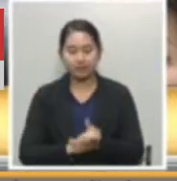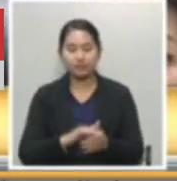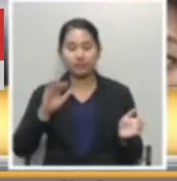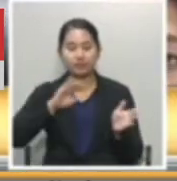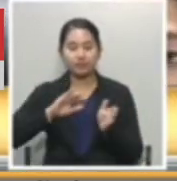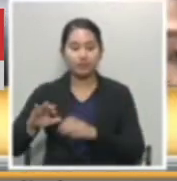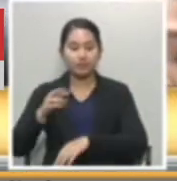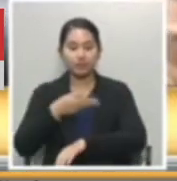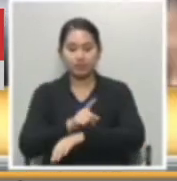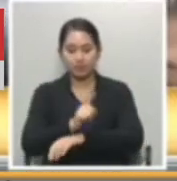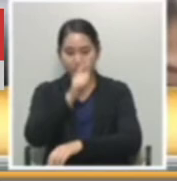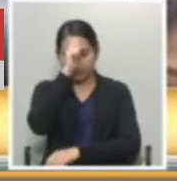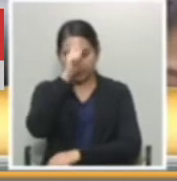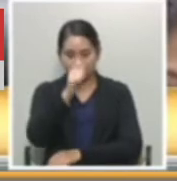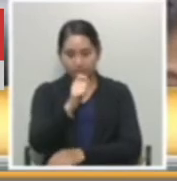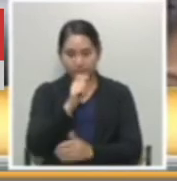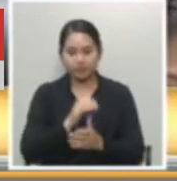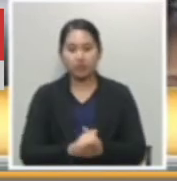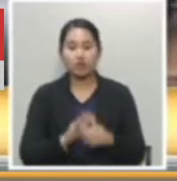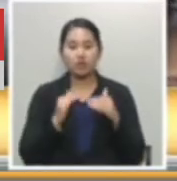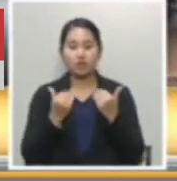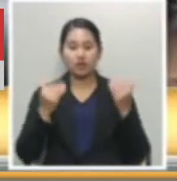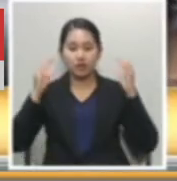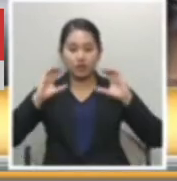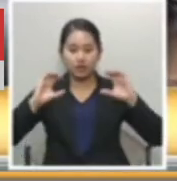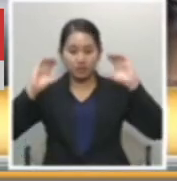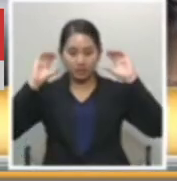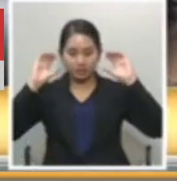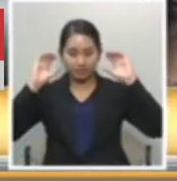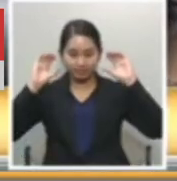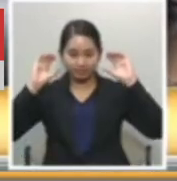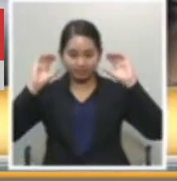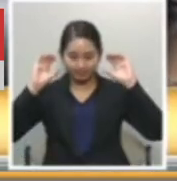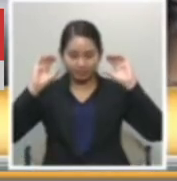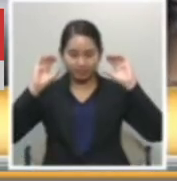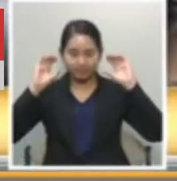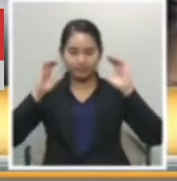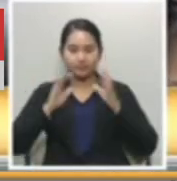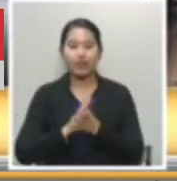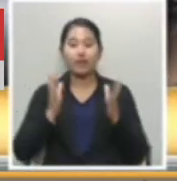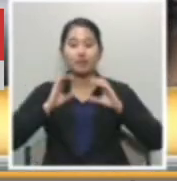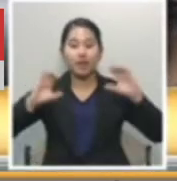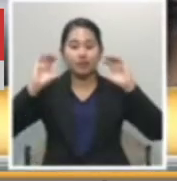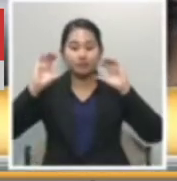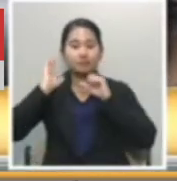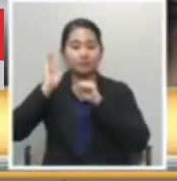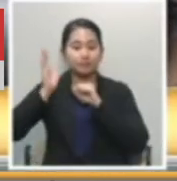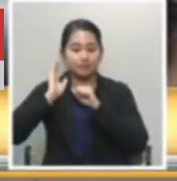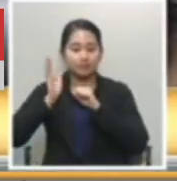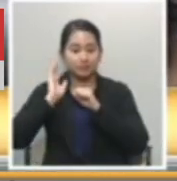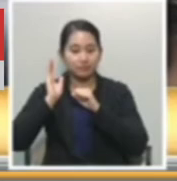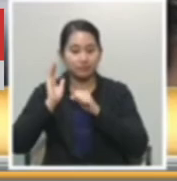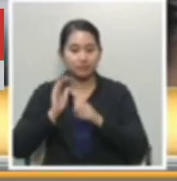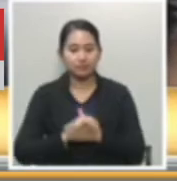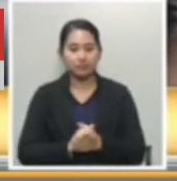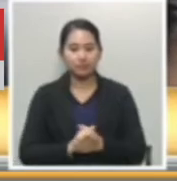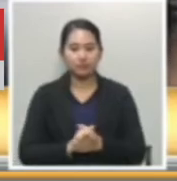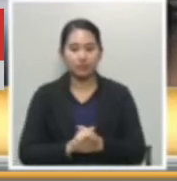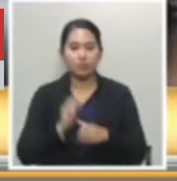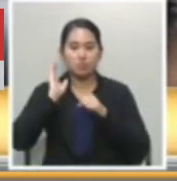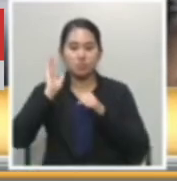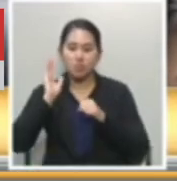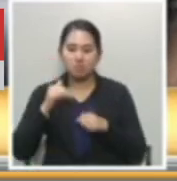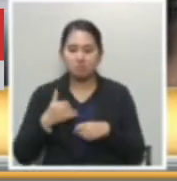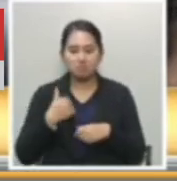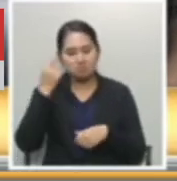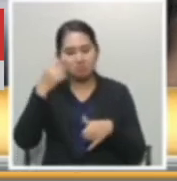ธานที่เคารพครับรัฐบาลเพิ่งออกมาพูดนะครับท่านเพิ่งออกมาแก้ตัวหรือเป